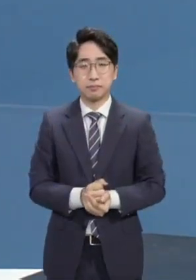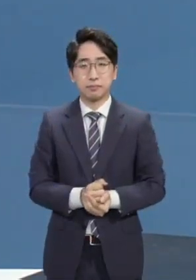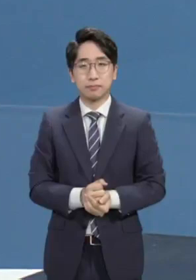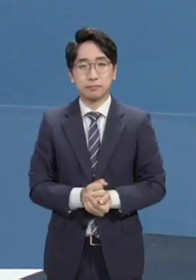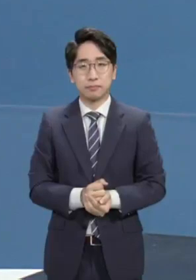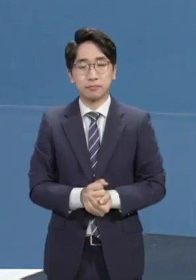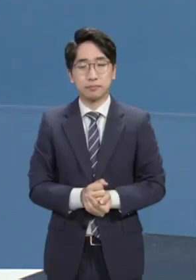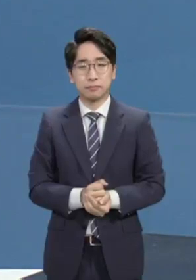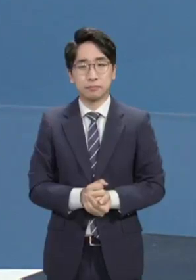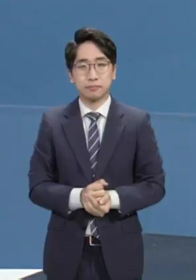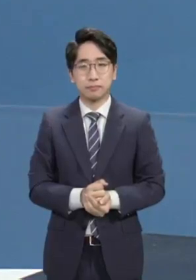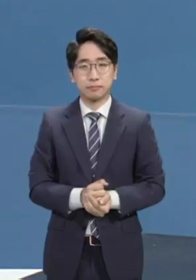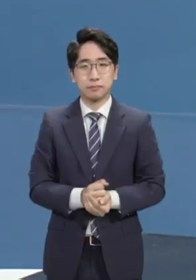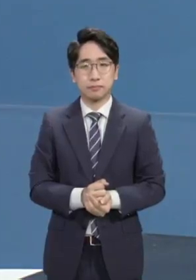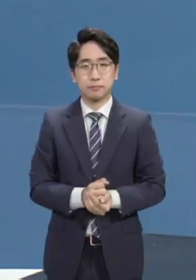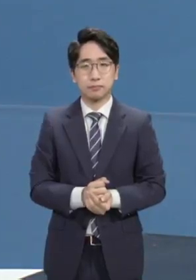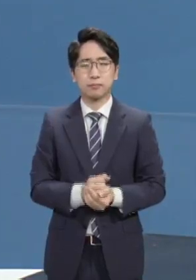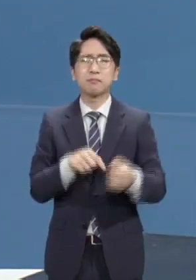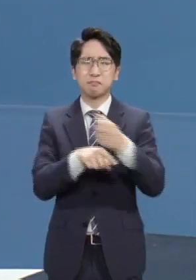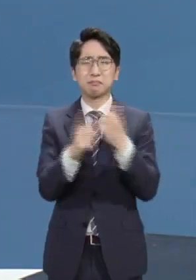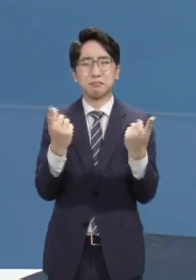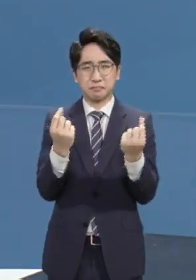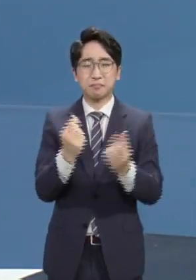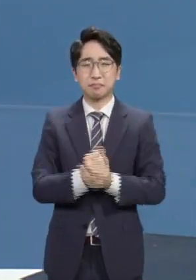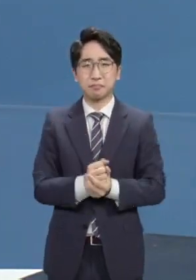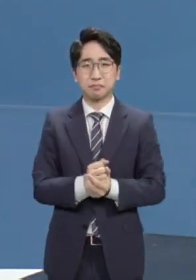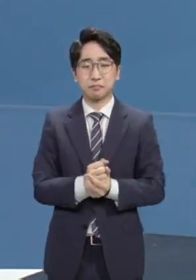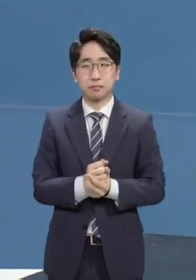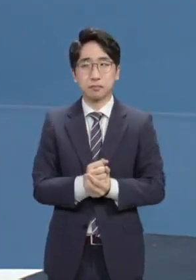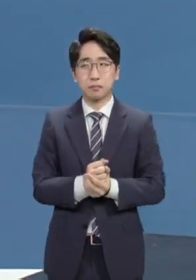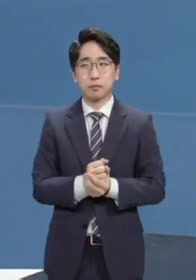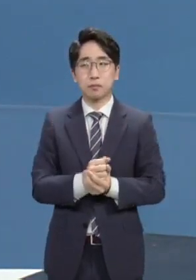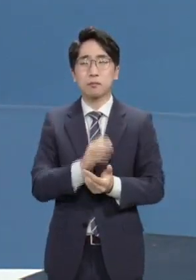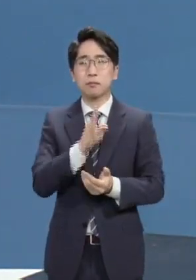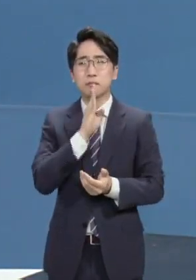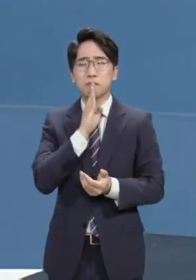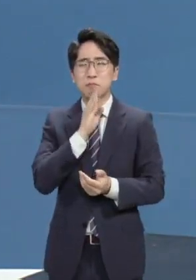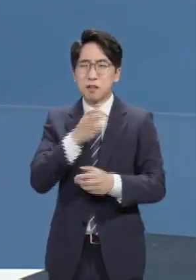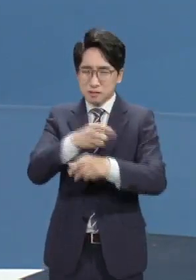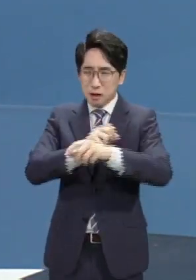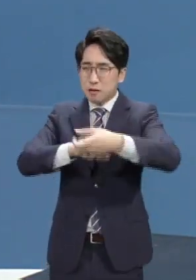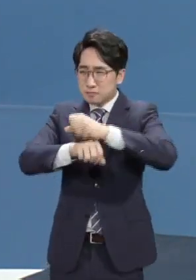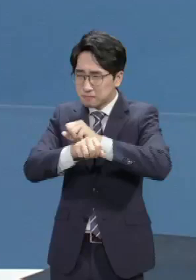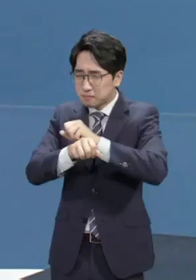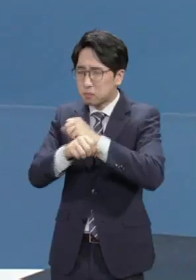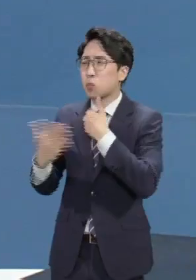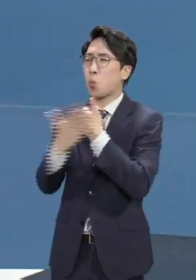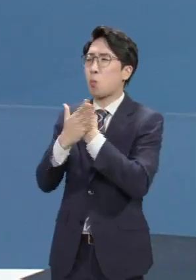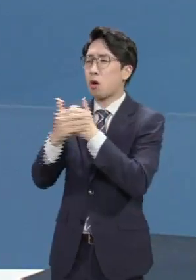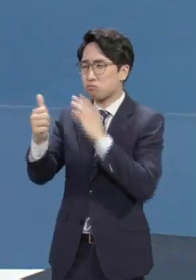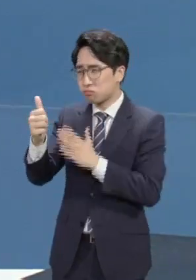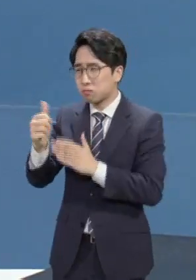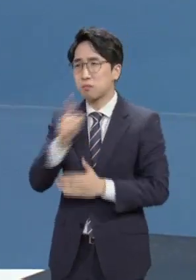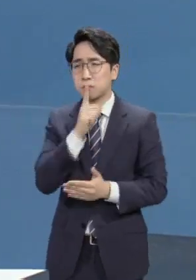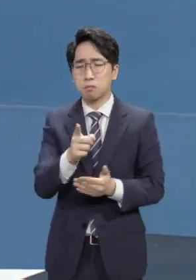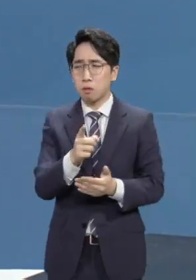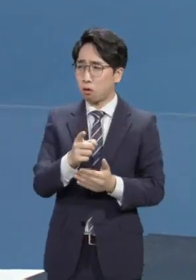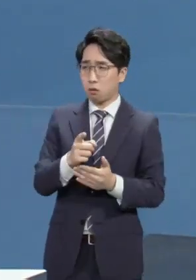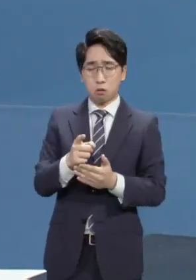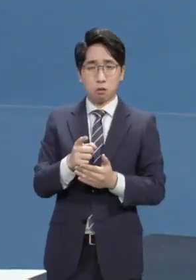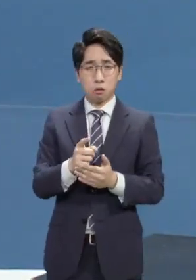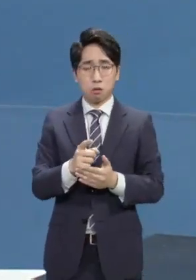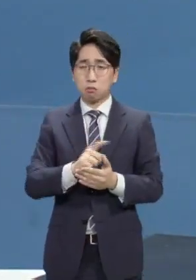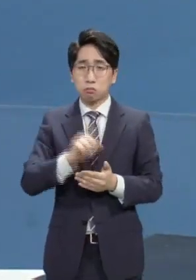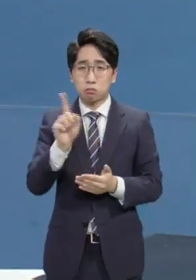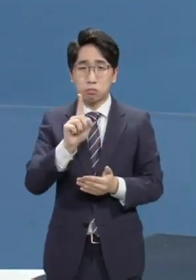매각 절차를 좀 보류를 해달라 아 이렇게 요청한 것이고 적극 협조 까지 당부를 좀 했습니다 이걸 어떻게 해석해야 되는 거죠 그러니까